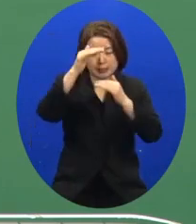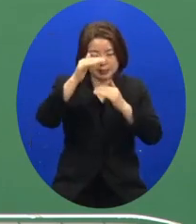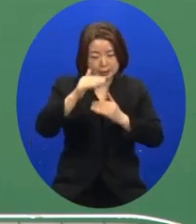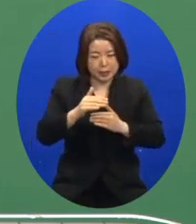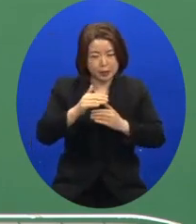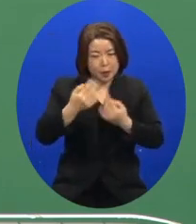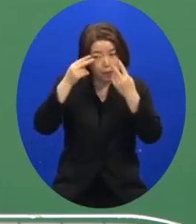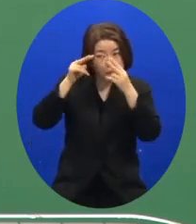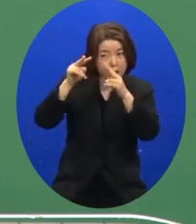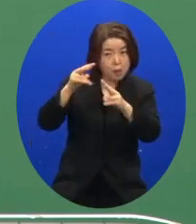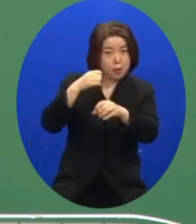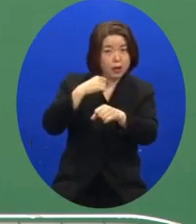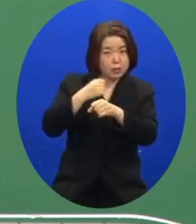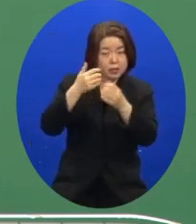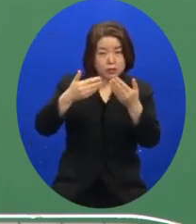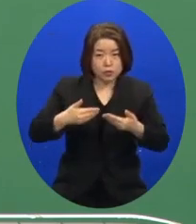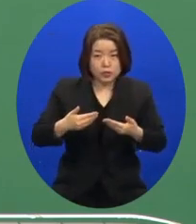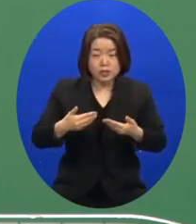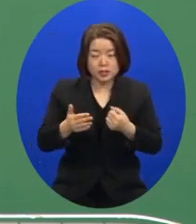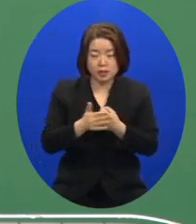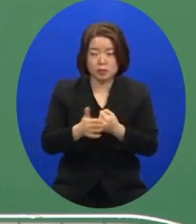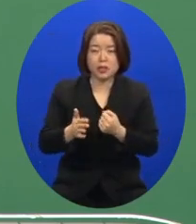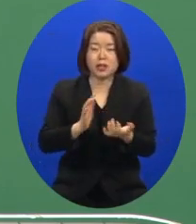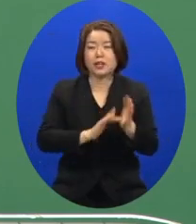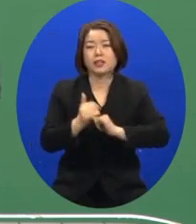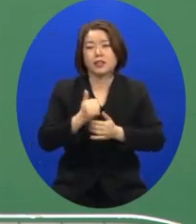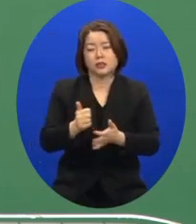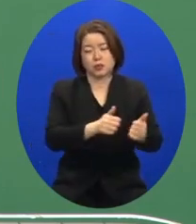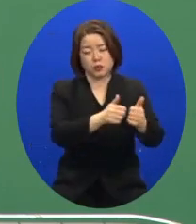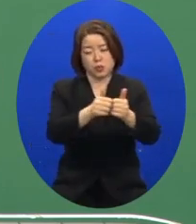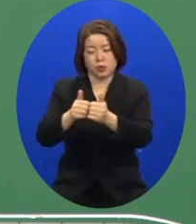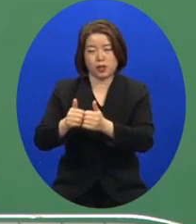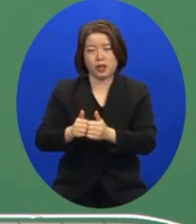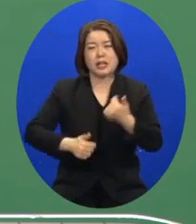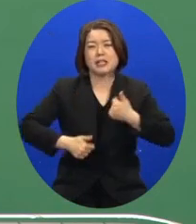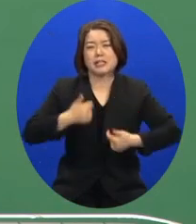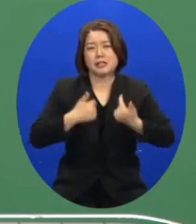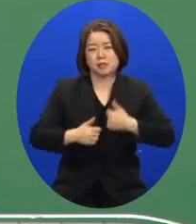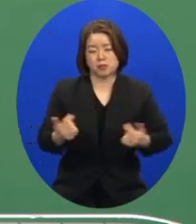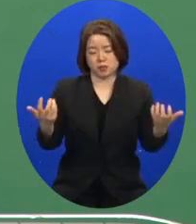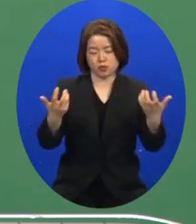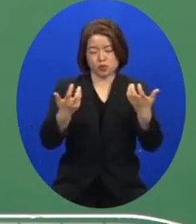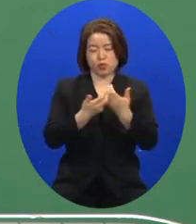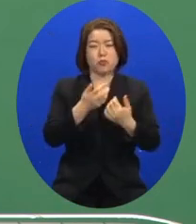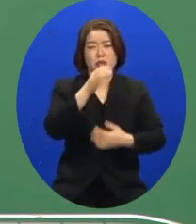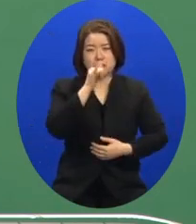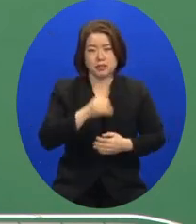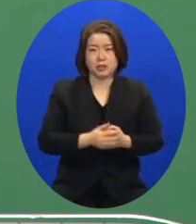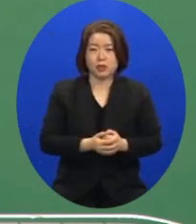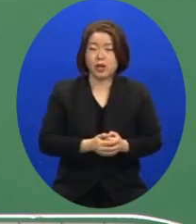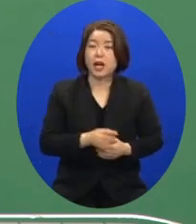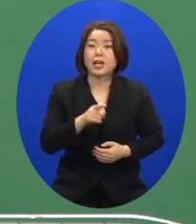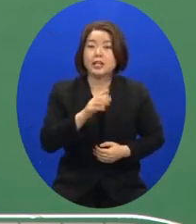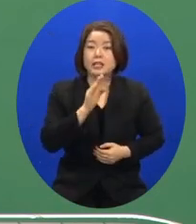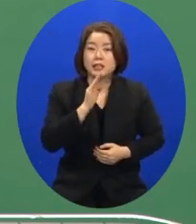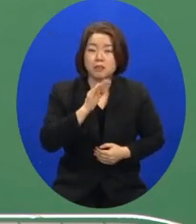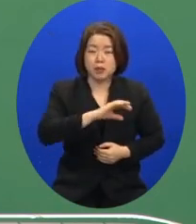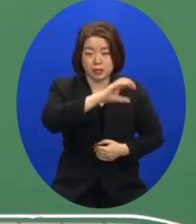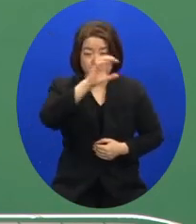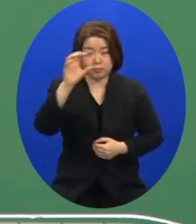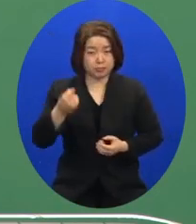바라보게 하시니까 예수님과 동행하는 기쁨이 충만하게 된 겁니다. 이것이 바로